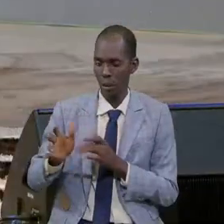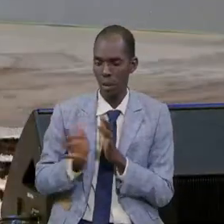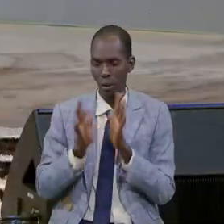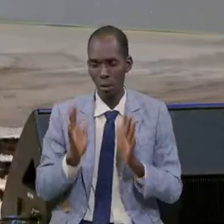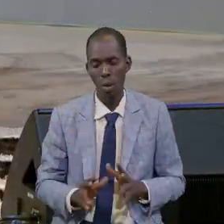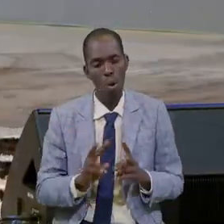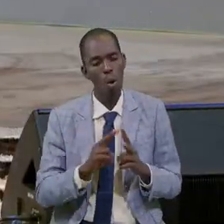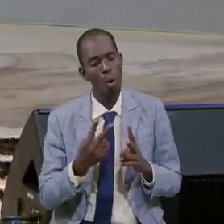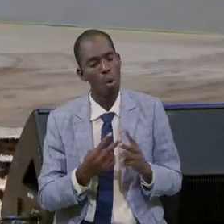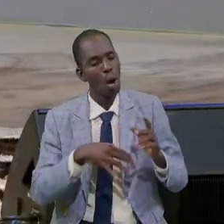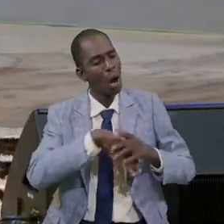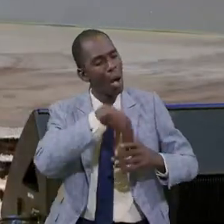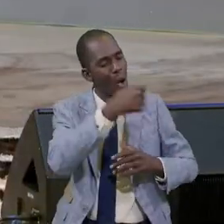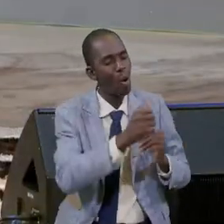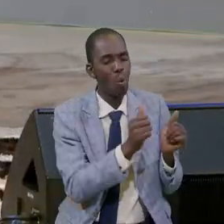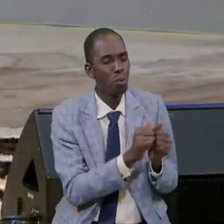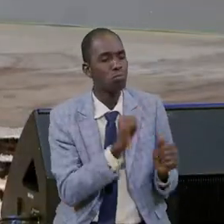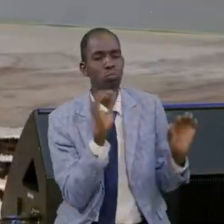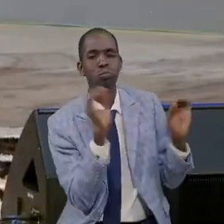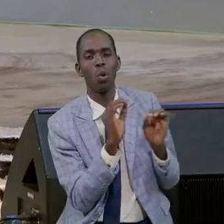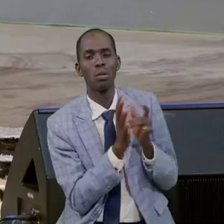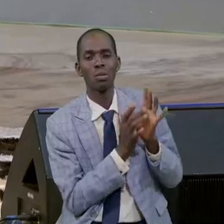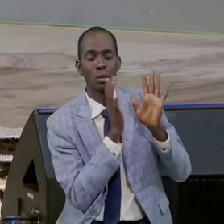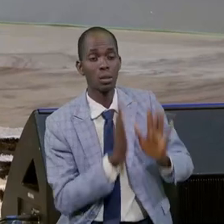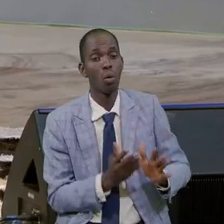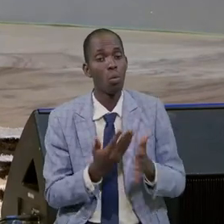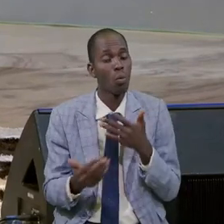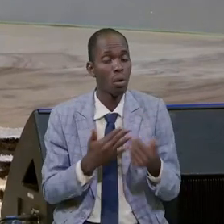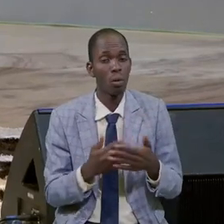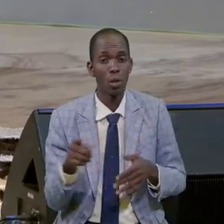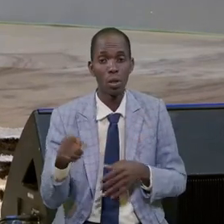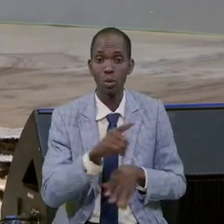hors de l'église avec les incroyants dans le monde là-bas,